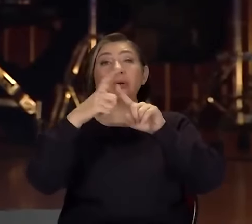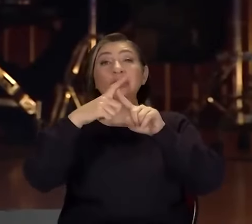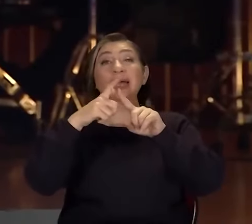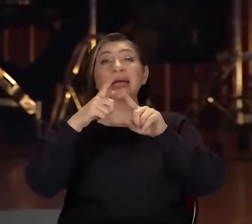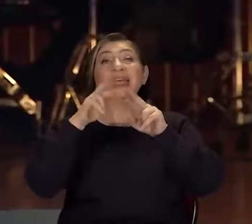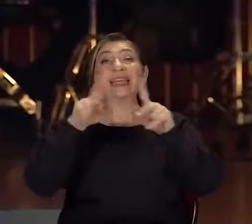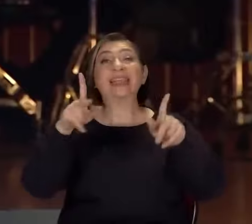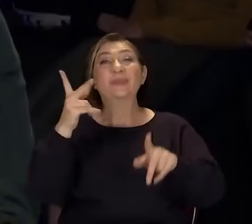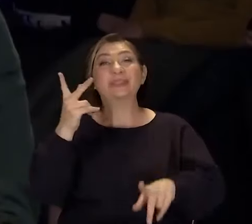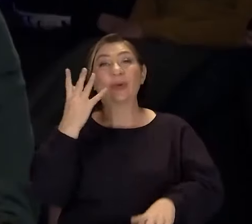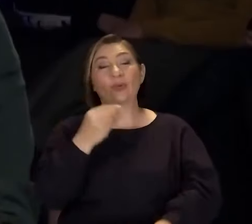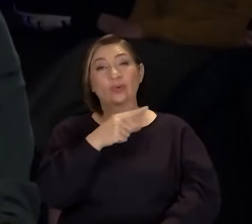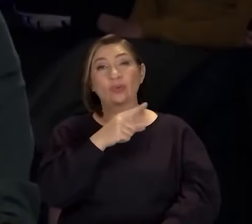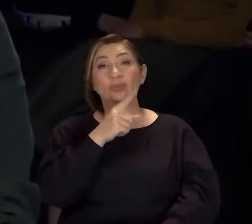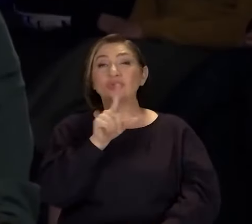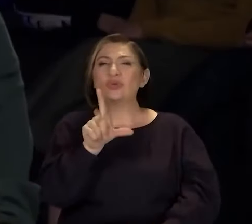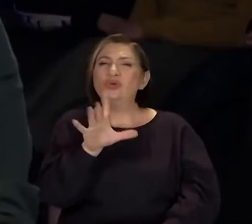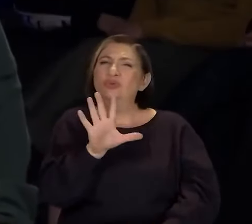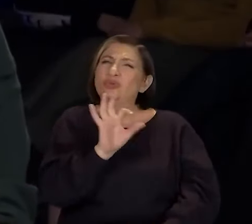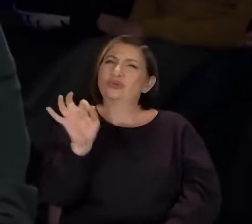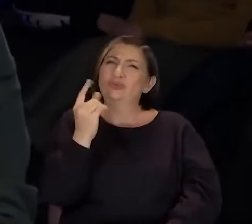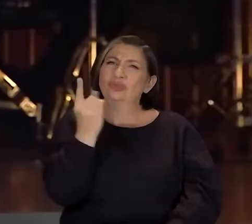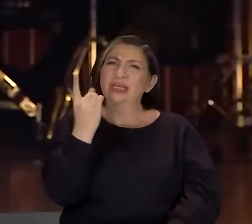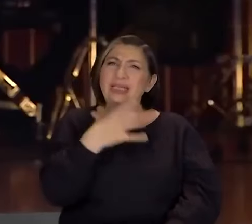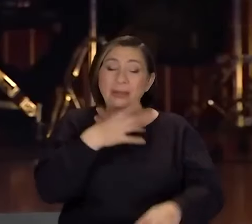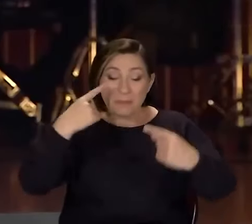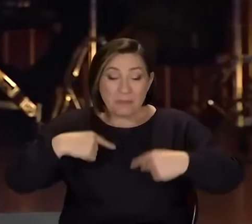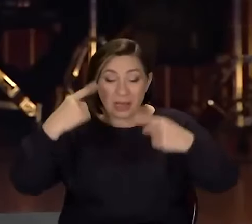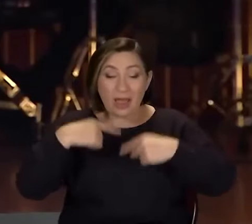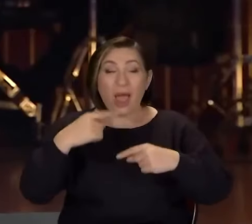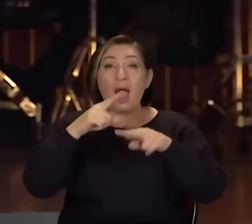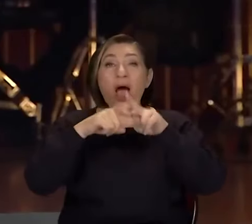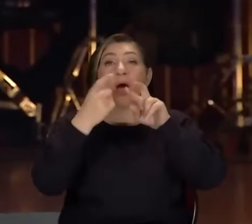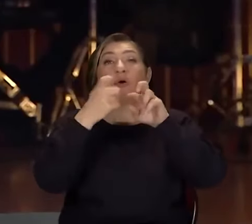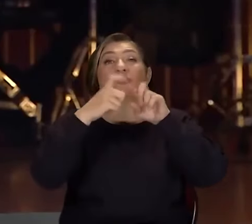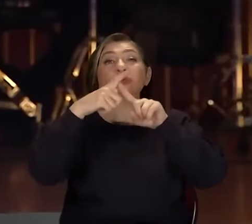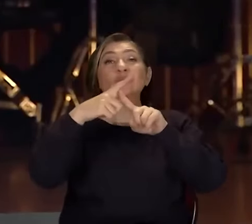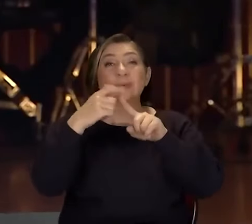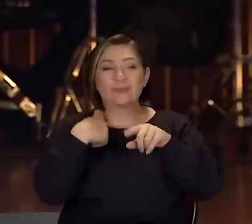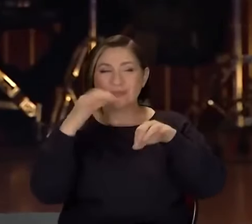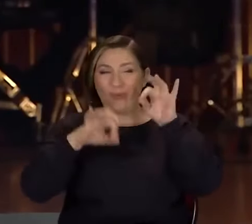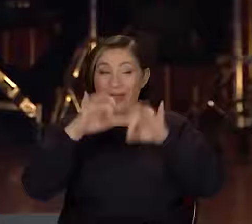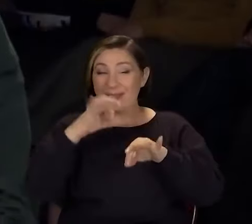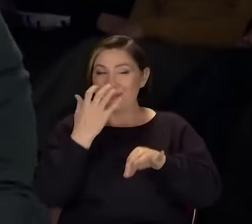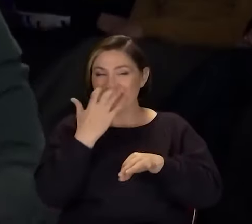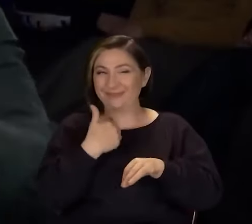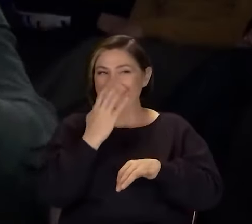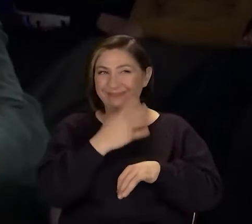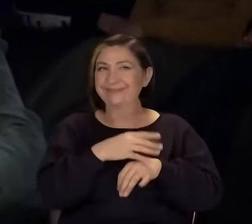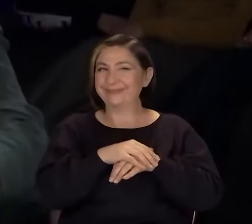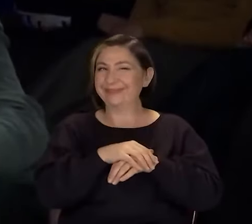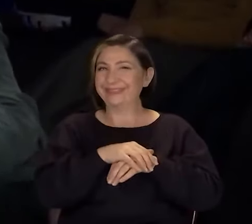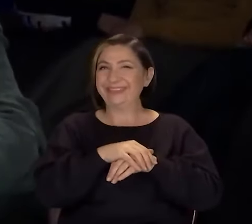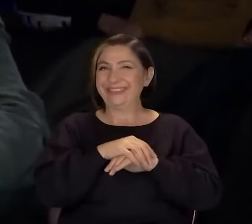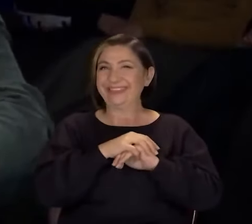geçirdi. Yani bu çok lüzumsuz bir şey. Bu kadar kendine dikkat eden adam da, ben de işte muayeneye evet işte, gideceğim hep, günü bekliyorum. Hep şimdi. Gerçekten